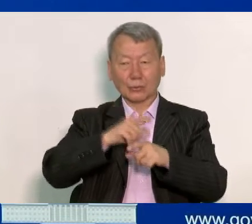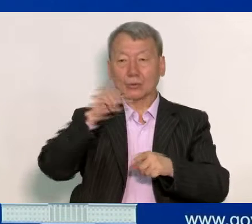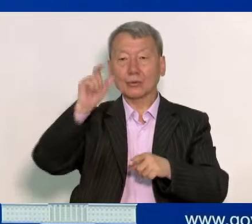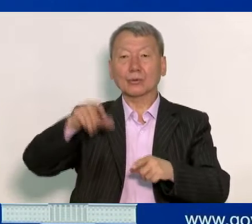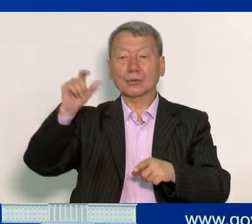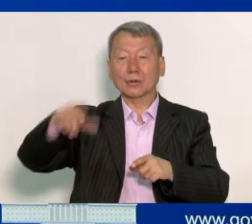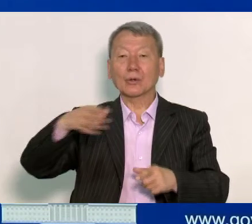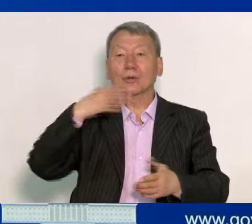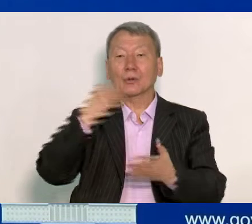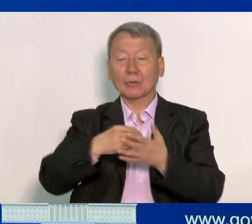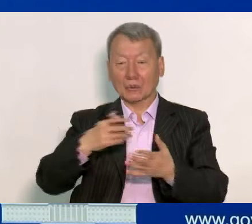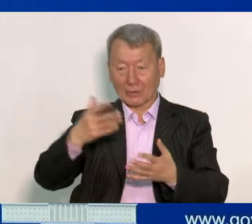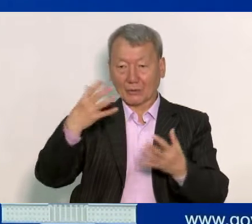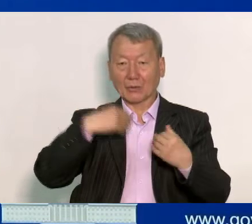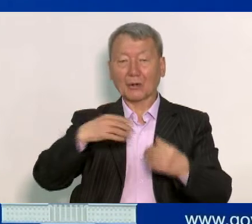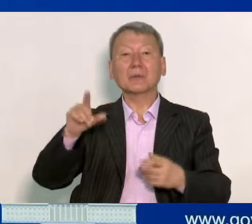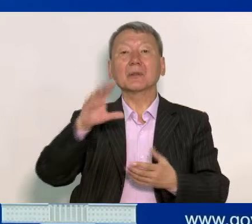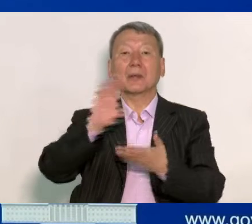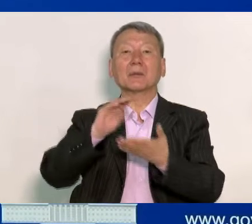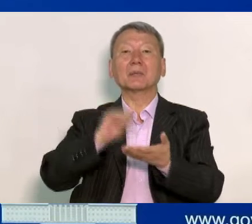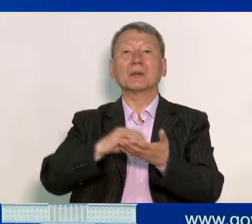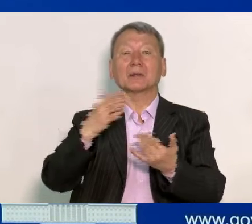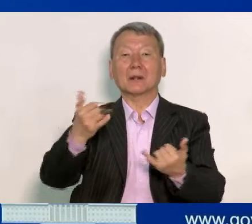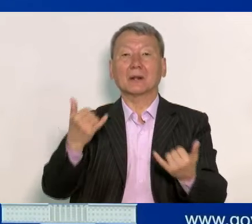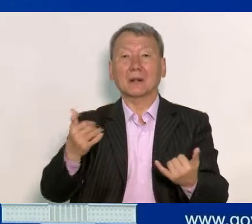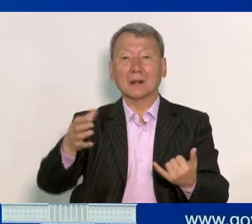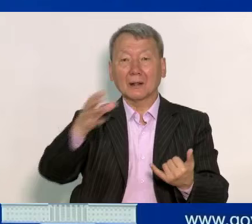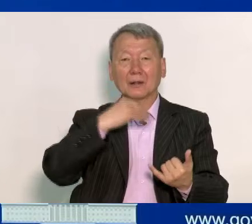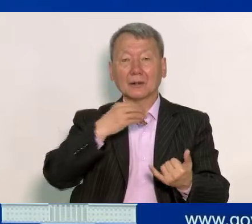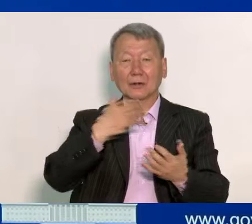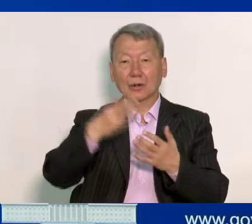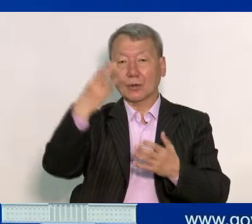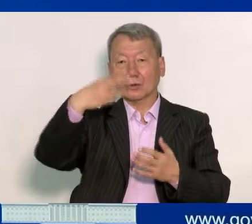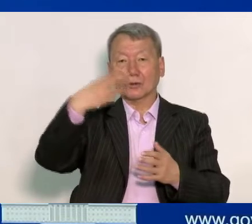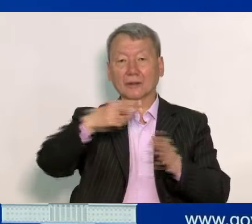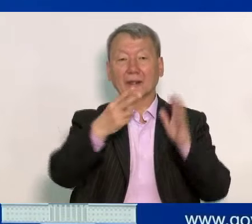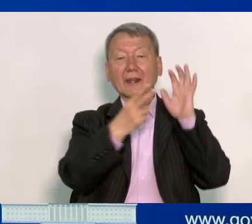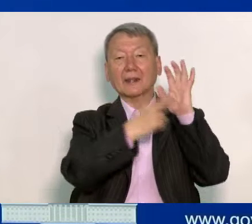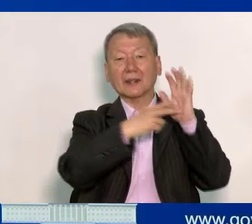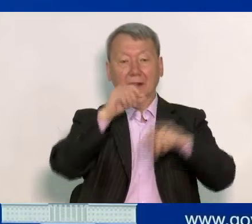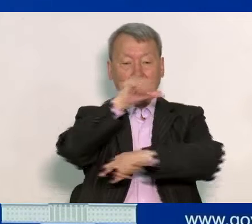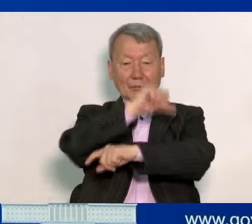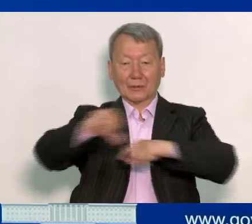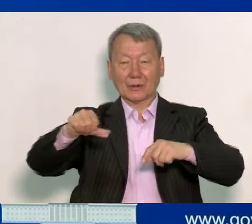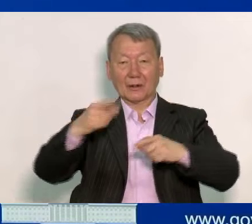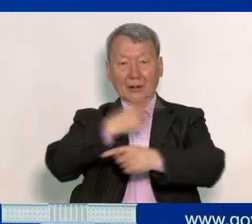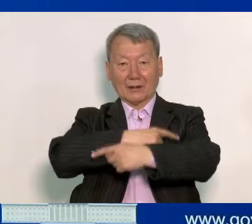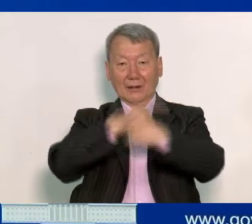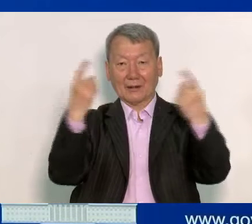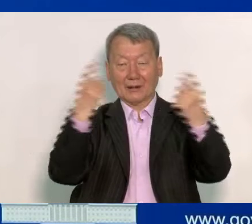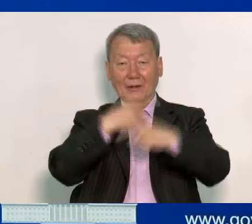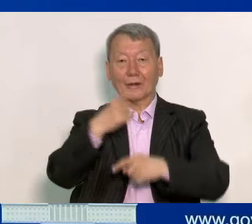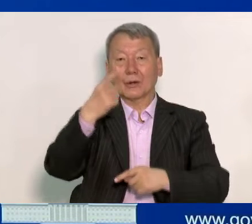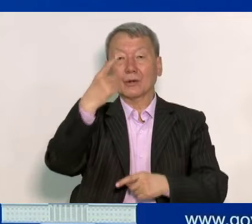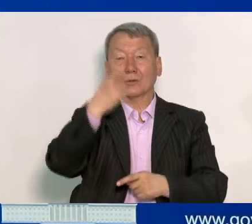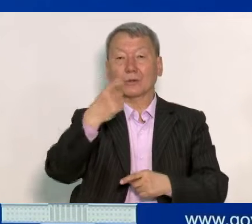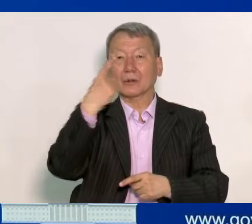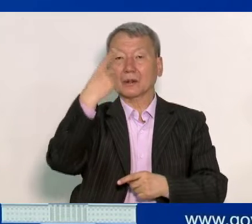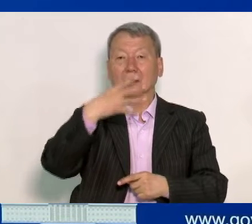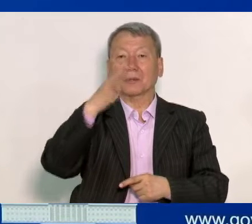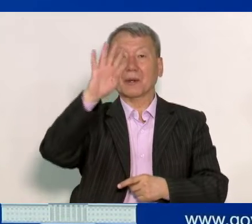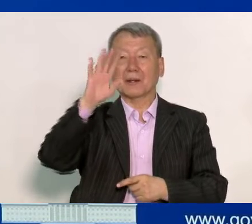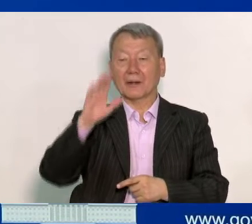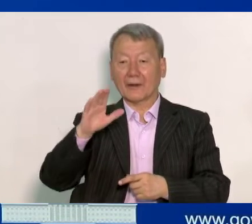жоопкерчиликти өзүбүздүн мойнубузга алдык. Мисалы алып өтсөк, азыр бизде 32 чек ара өткөрүү пункттарында